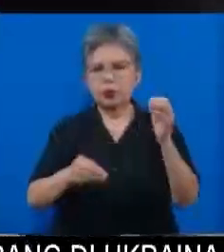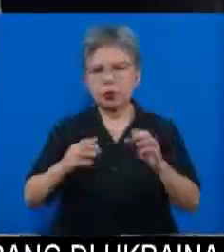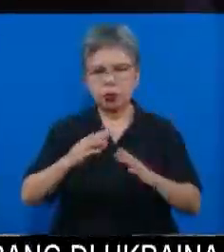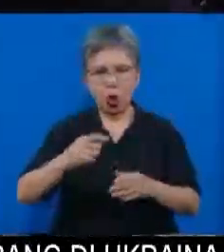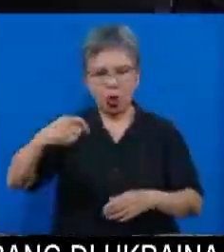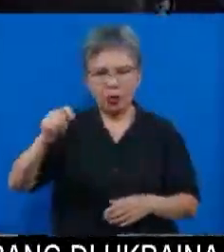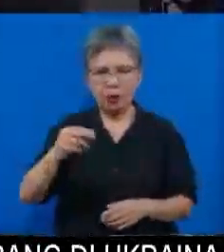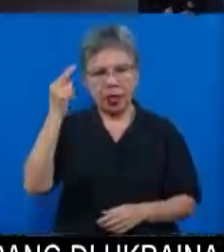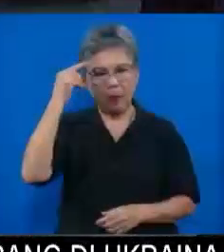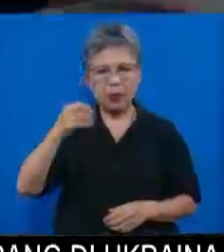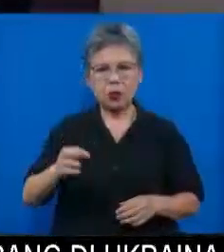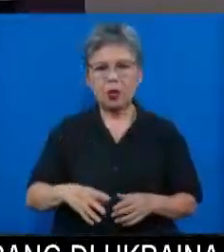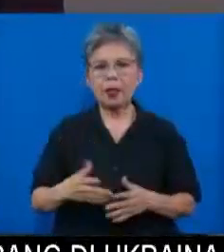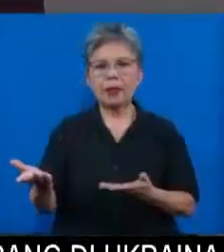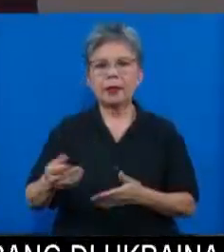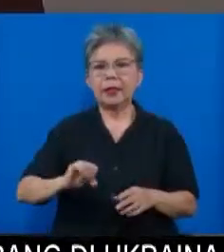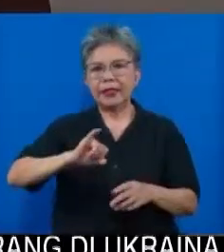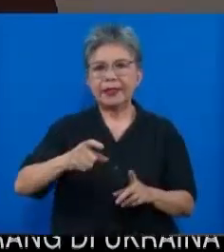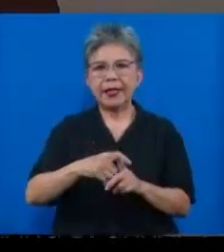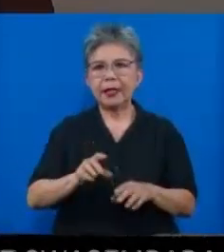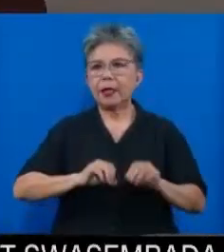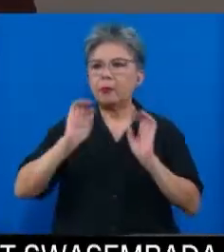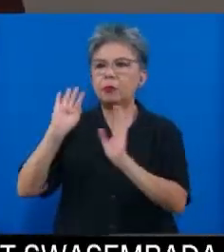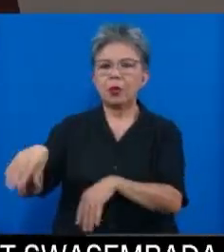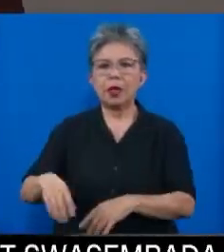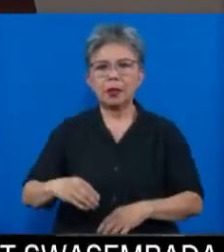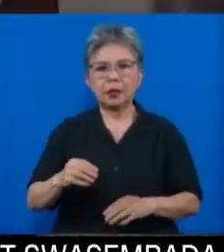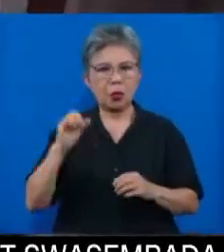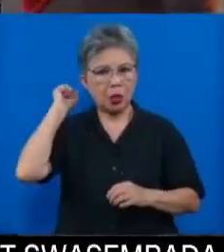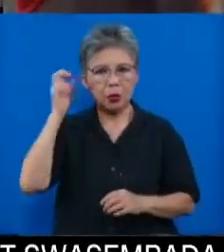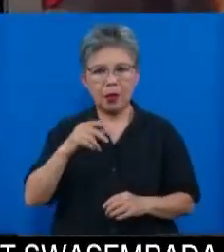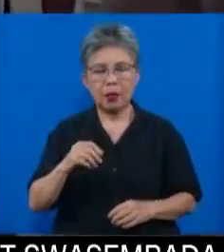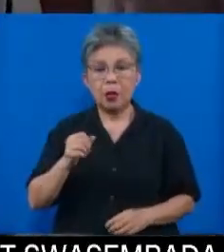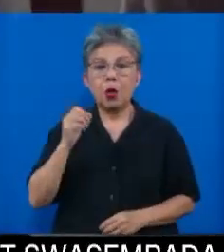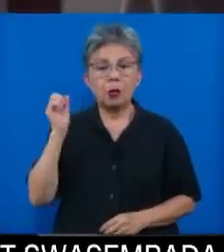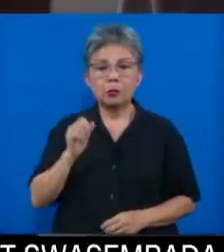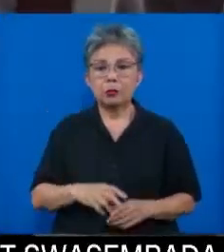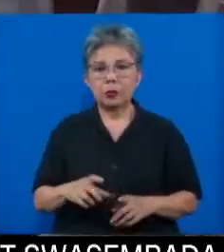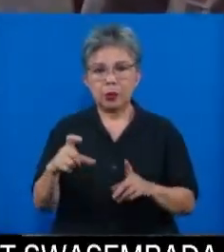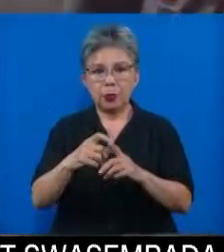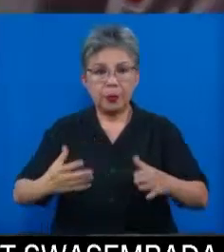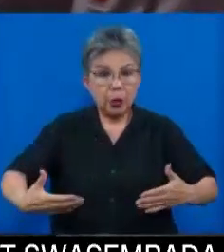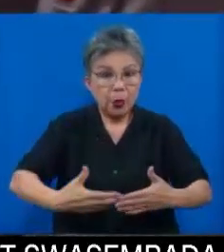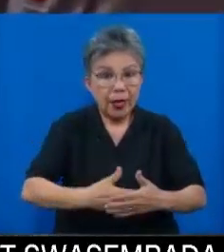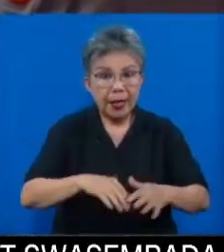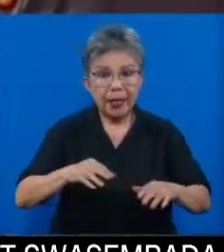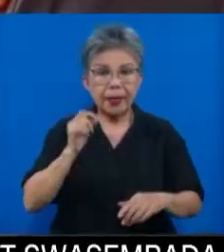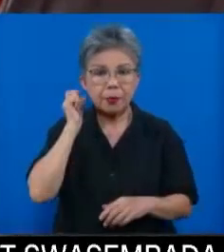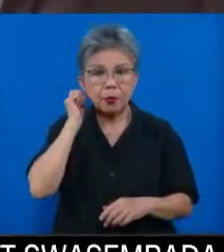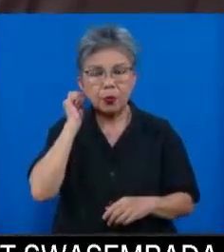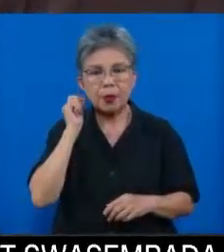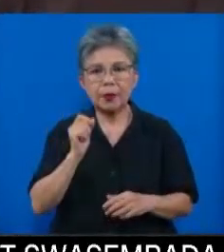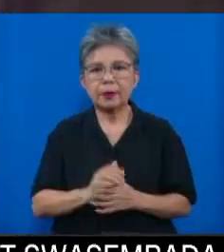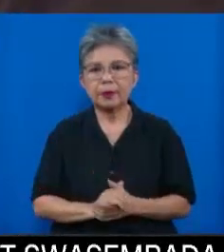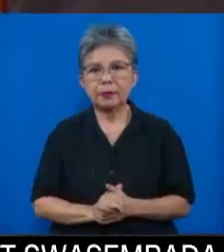Kepala sekolah menyebut akan mengembalikan JD ke orang tua. Mendapat laporan korban, petugas unit perlindungan anak dan perempuan Polsek